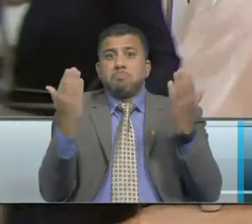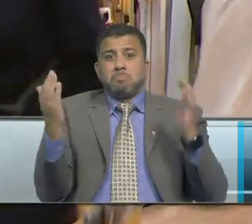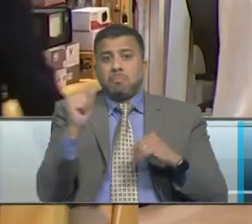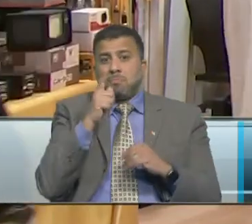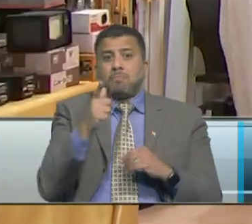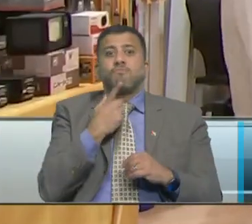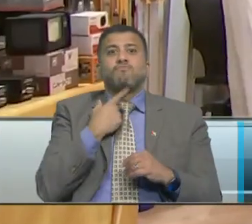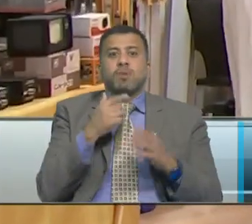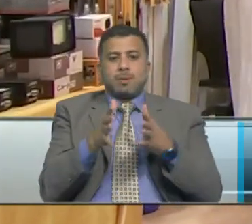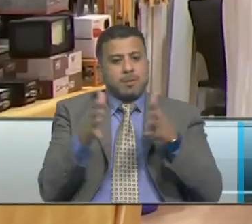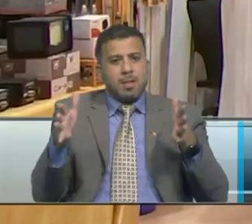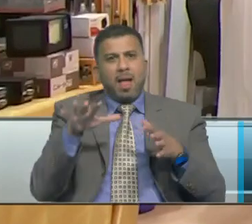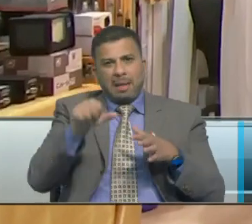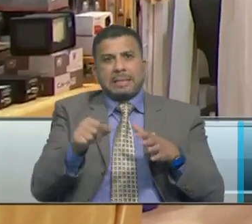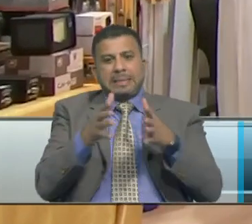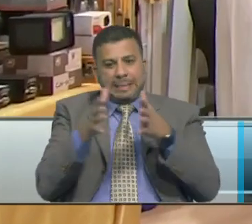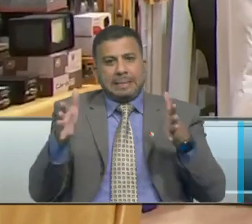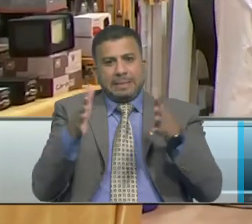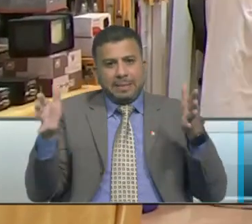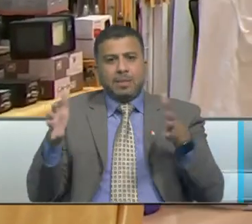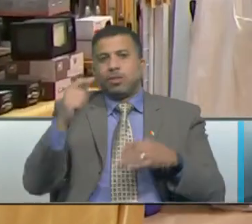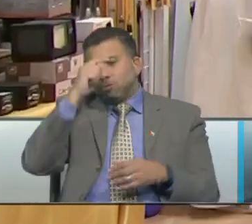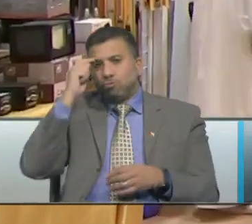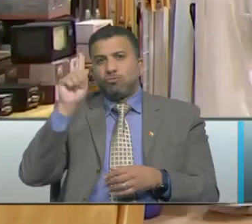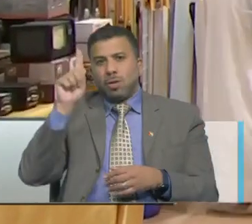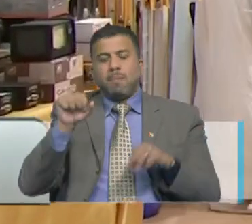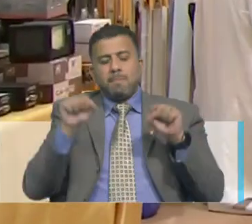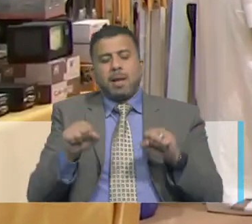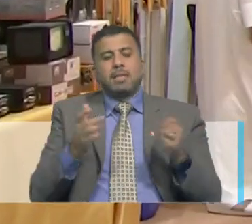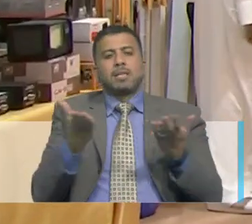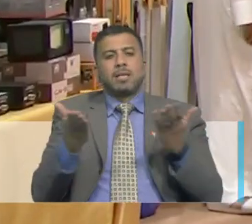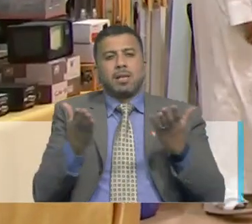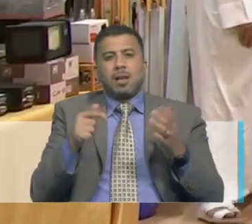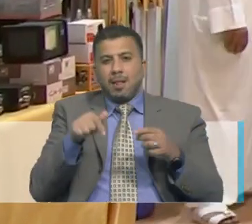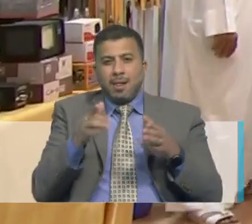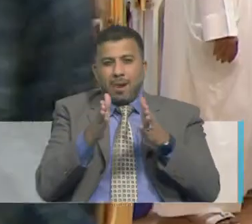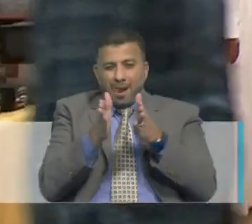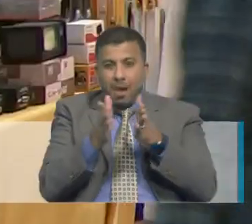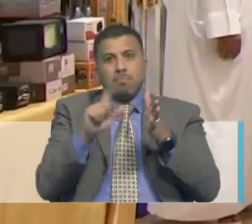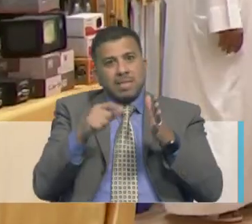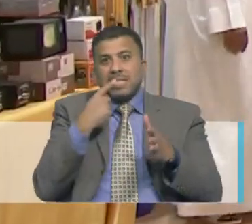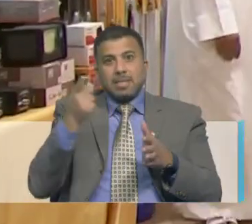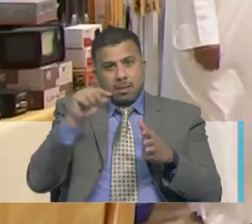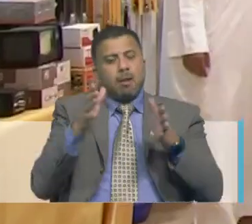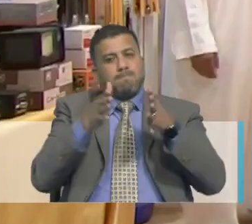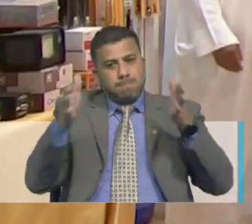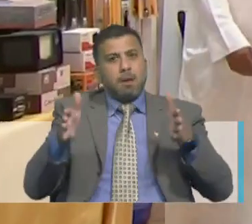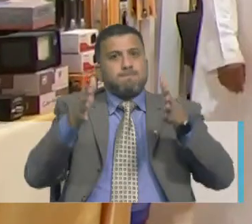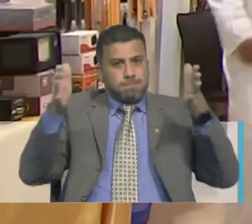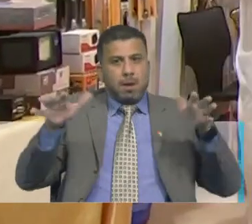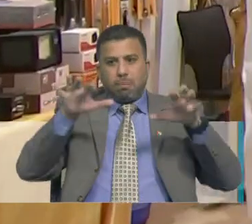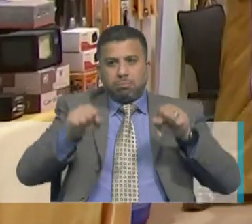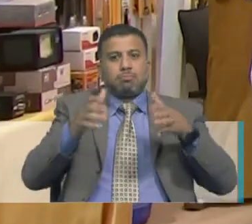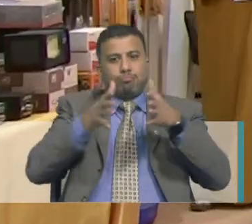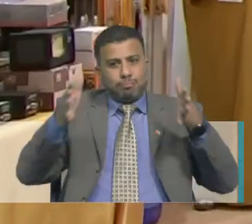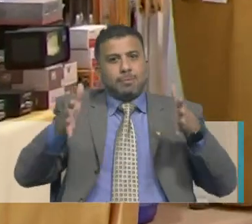حابين يأخذون مساحات أكبر، وإن شاء الله نحن أيضا في مجلس الإدارة نفكر أن نكبر هذا المعرض ونستغل مساحات أكبر، وإن